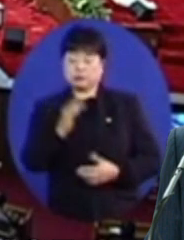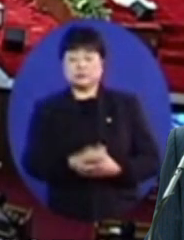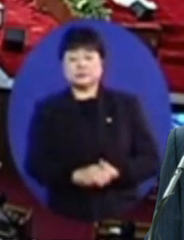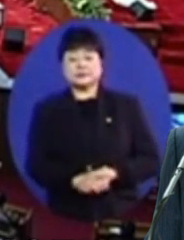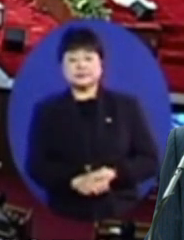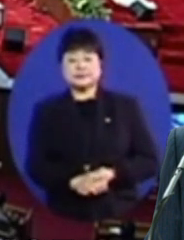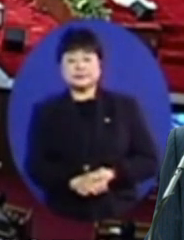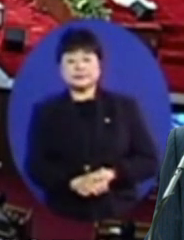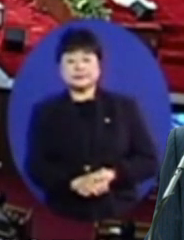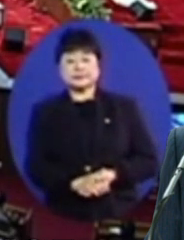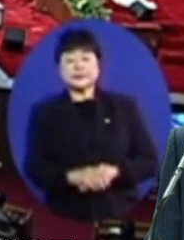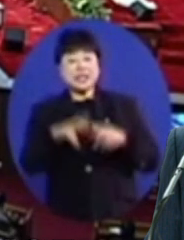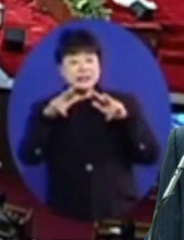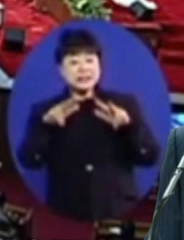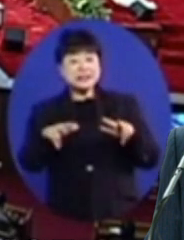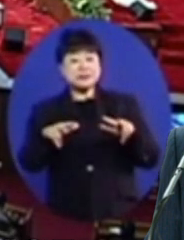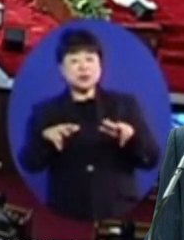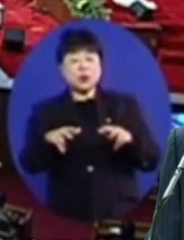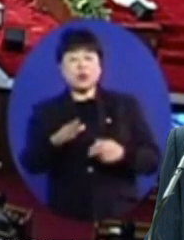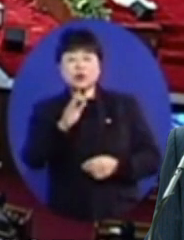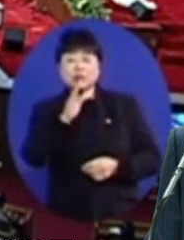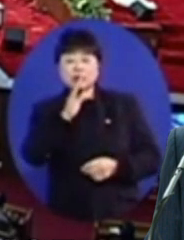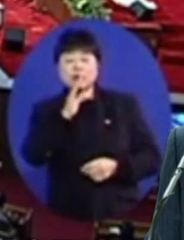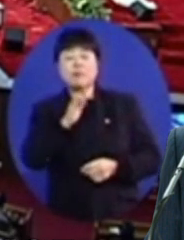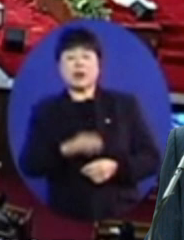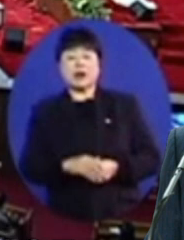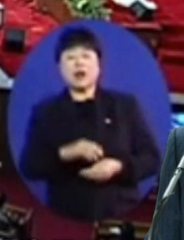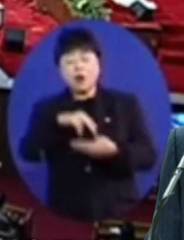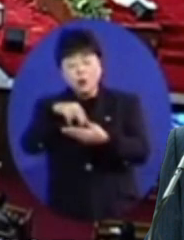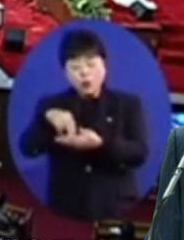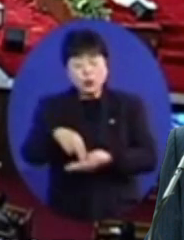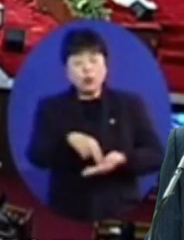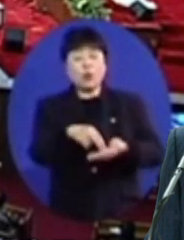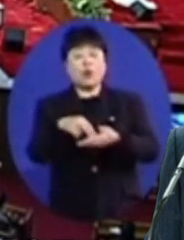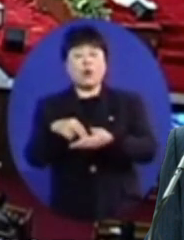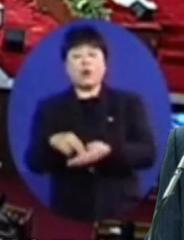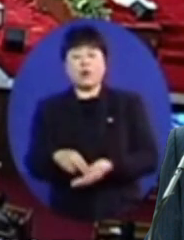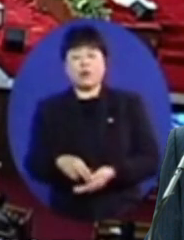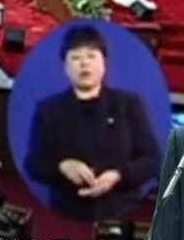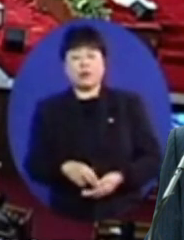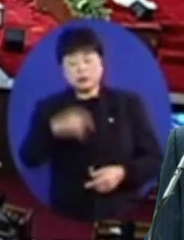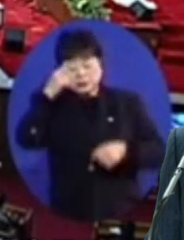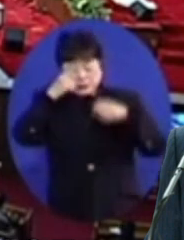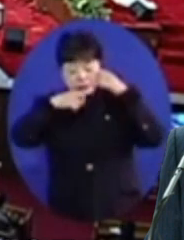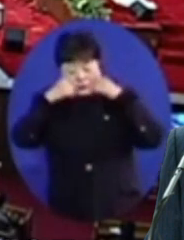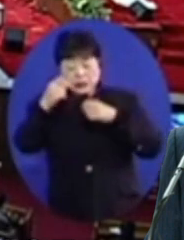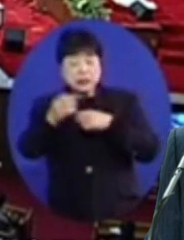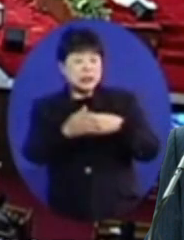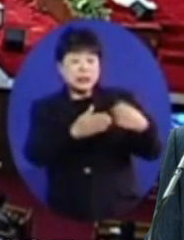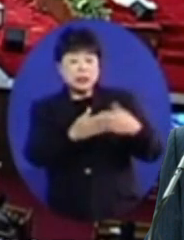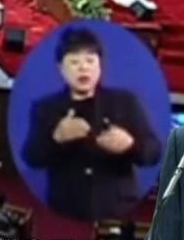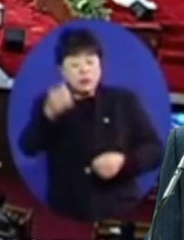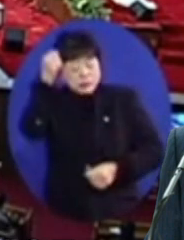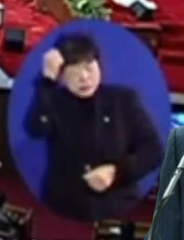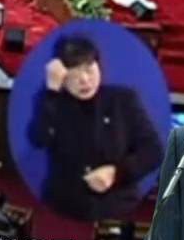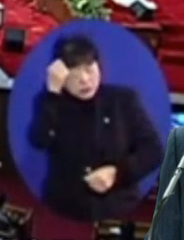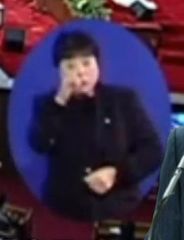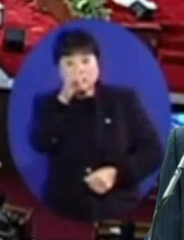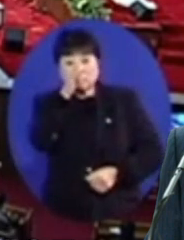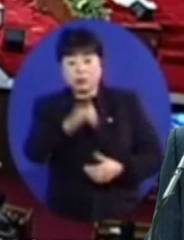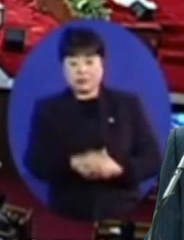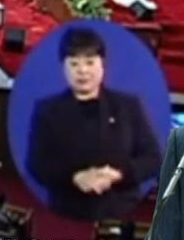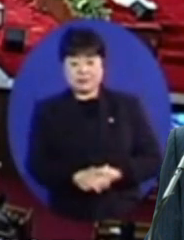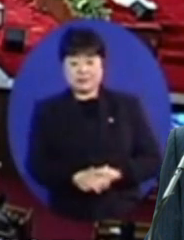체험하게 해주는 것입니다 지금도 결코 그 고독스럽고 외롭고 쓸쓸한 체험을 잊지를 않습니다